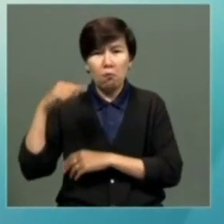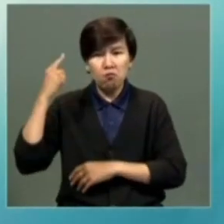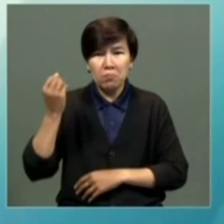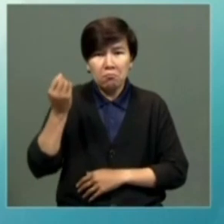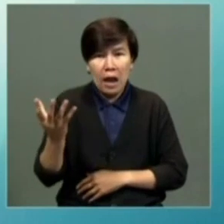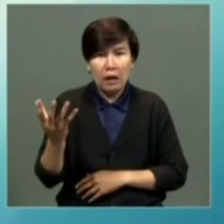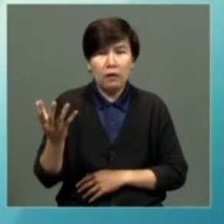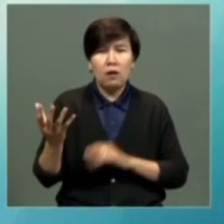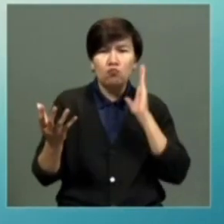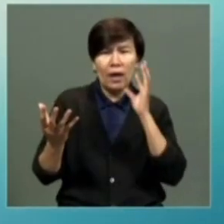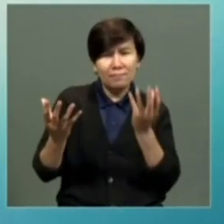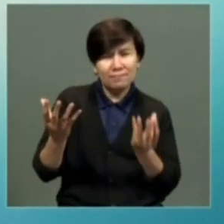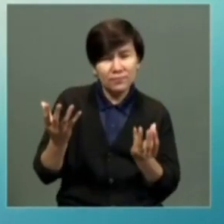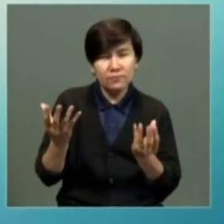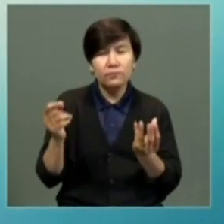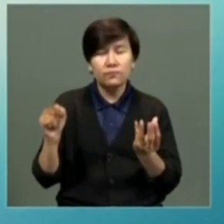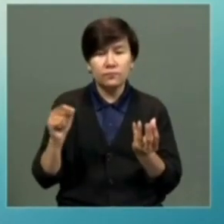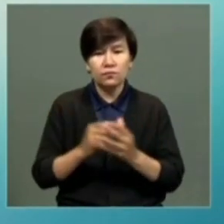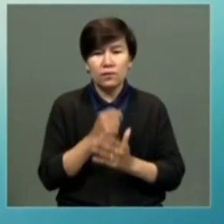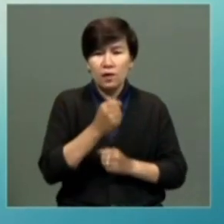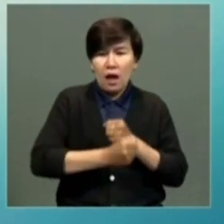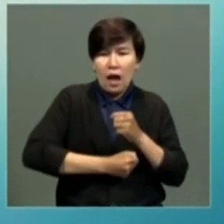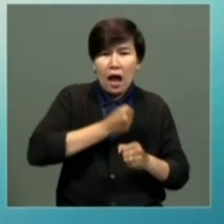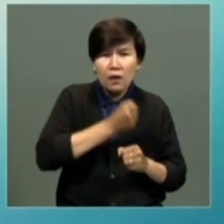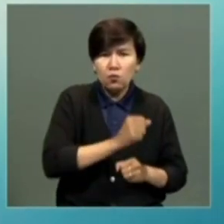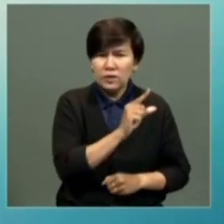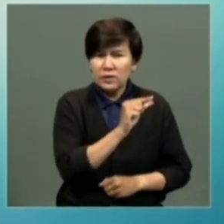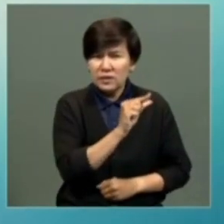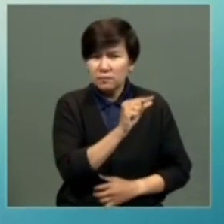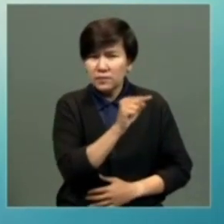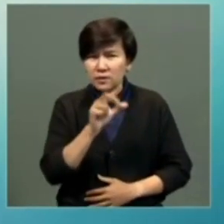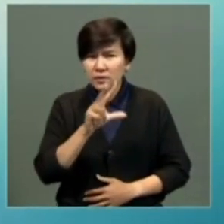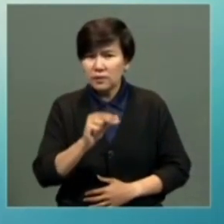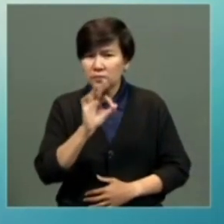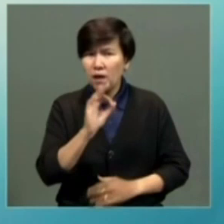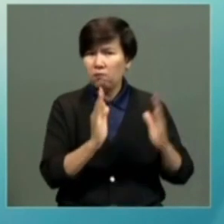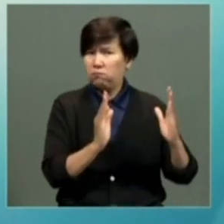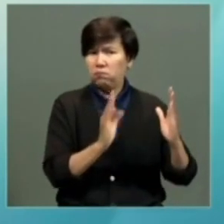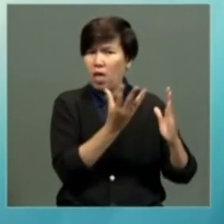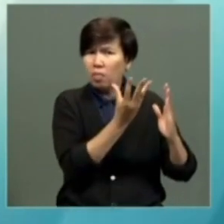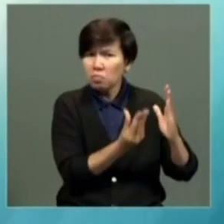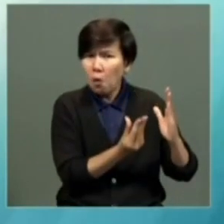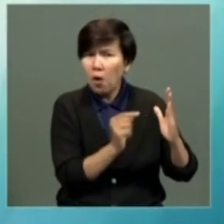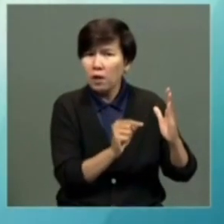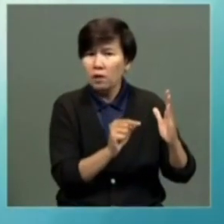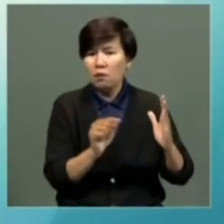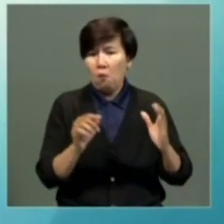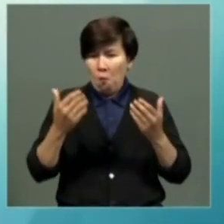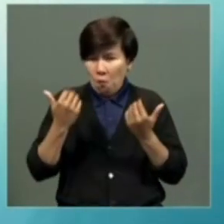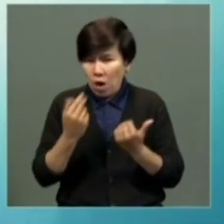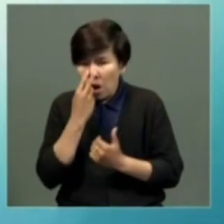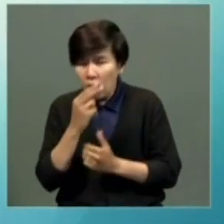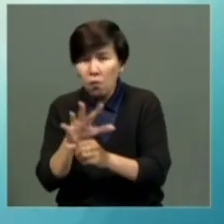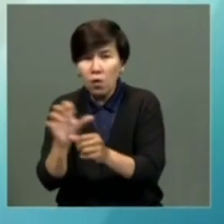วัยรุ่นวัยทำงานที่เราบอกว่า20ถึง39ปีอะไรต่างๆเหล่านั้นซึ่งเป็นวัยที่เราเห็นแต่ว่าพอมาเป็นในกลุ่มนี้เราจะไปพบ